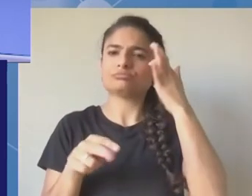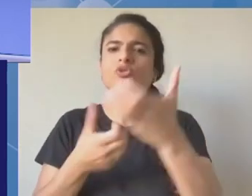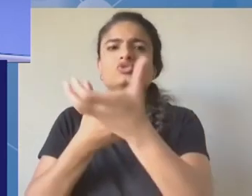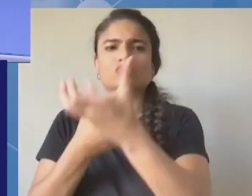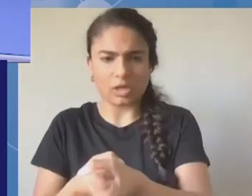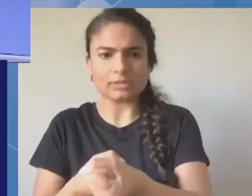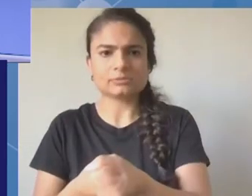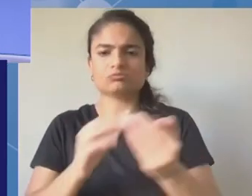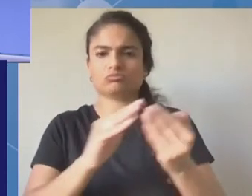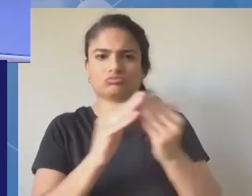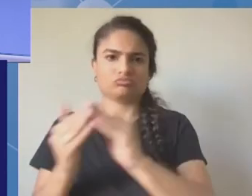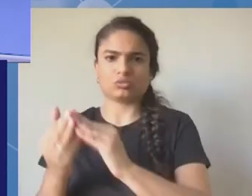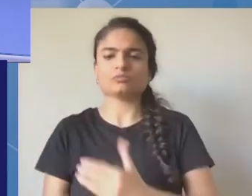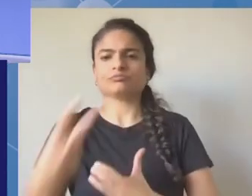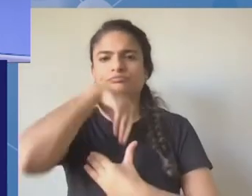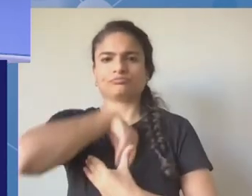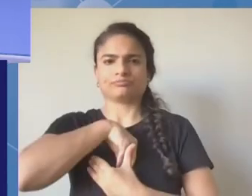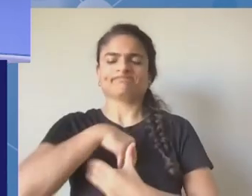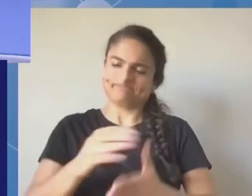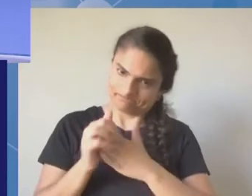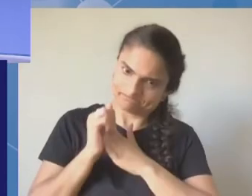决定者能够参加我们这个